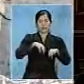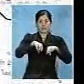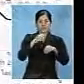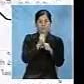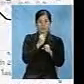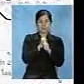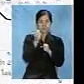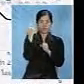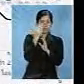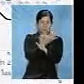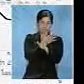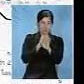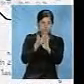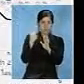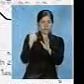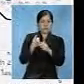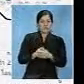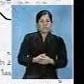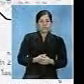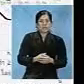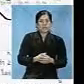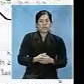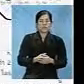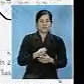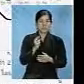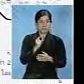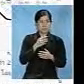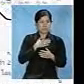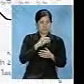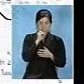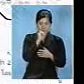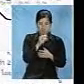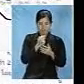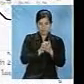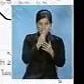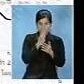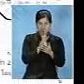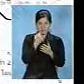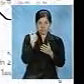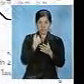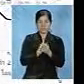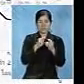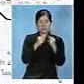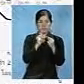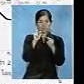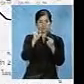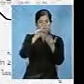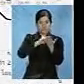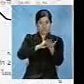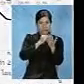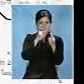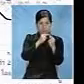อบก่อนนั้นในกราฟอันนี้นะครับผมเรียนว่าท่านจะเห็นเป็นข้อมูลรายไตรมา